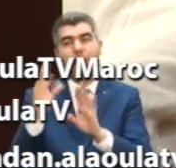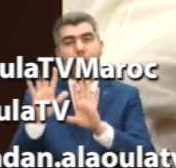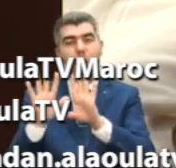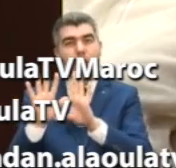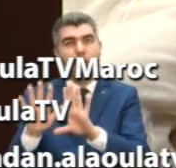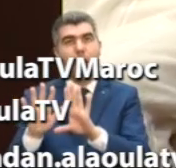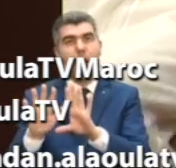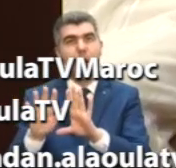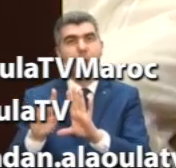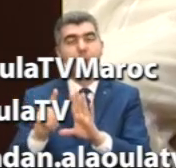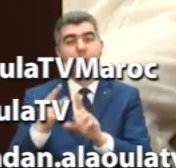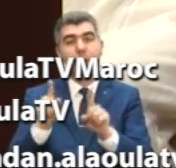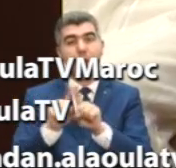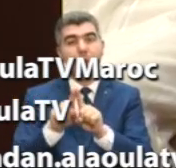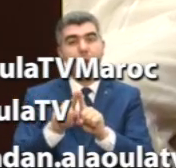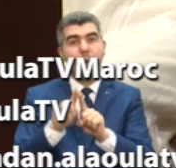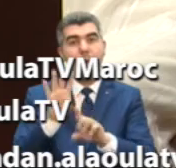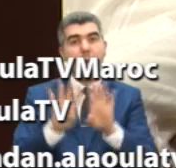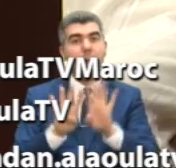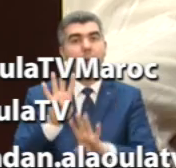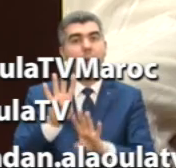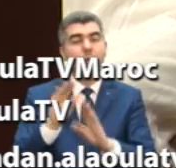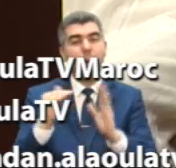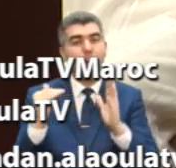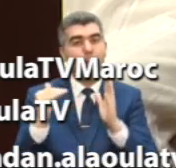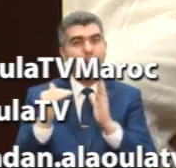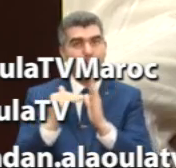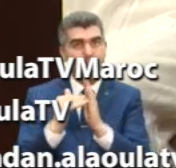140,000 درهم. بالفعل كان واحد